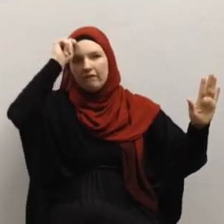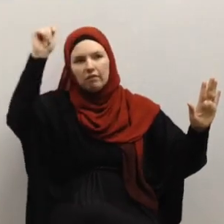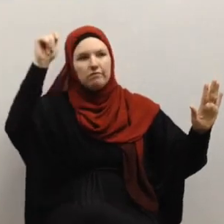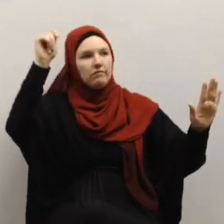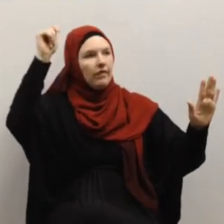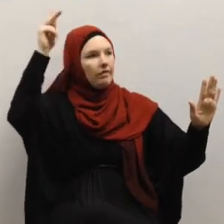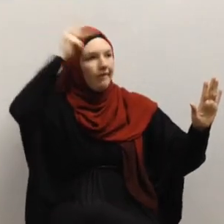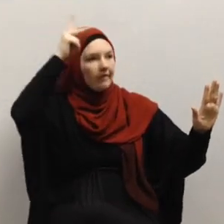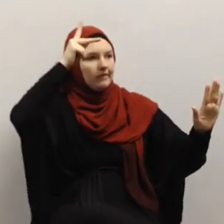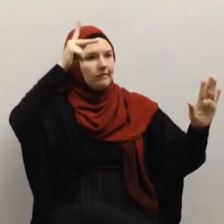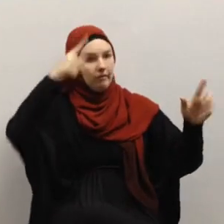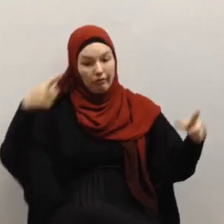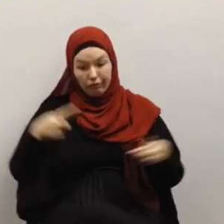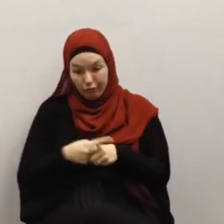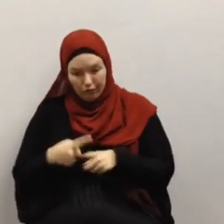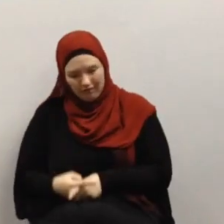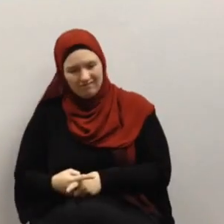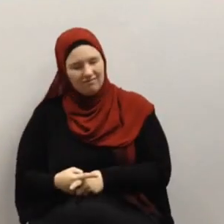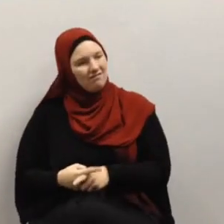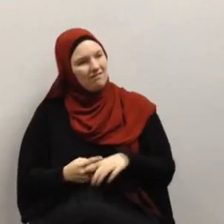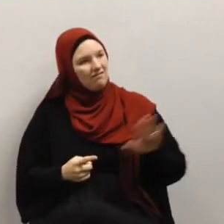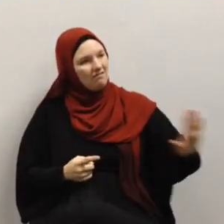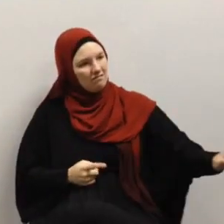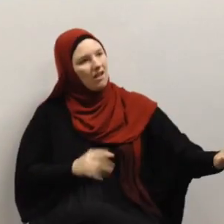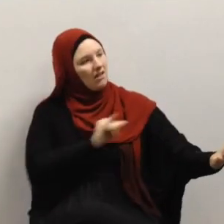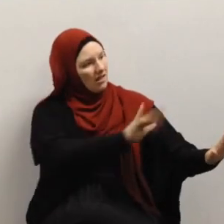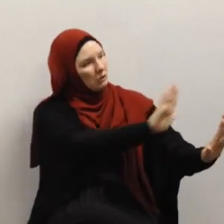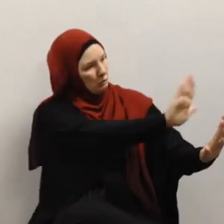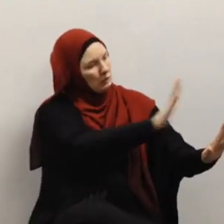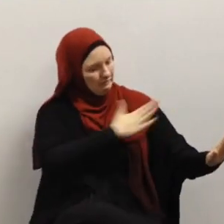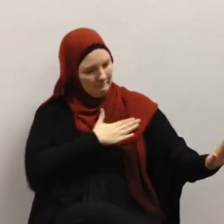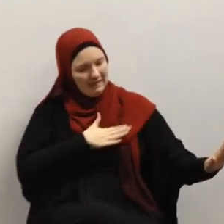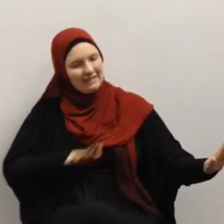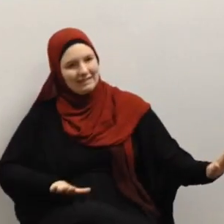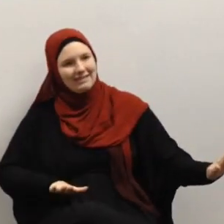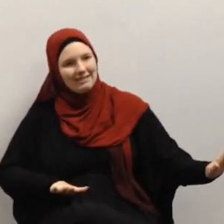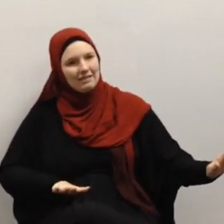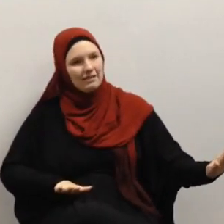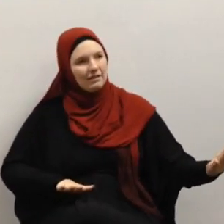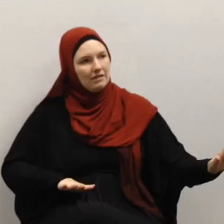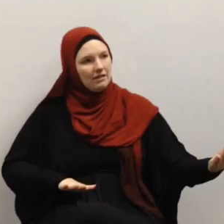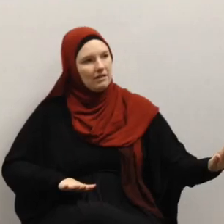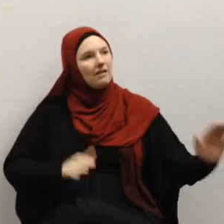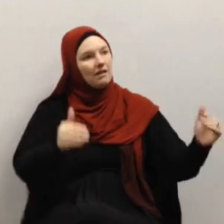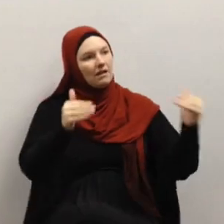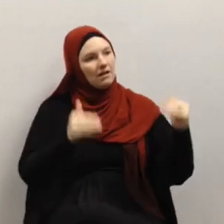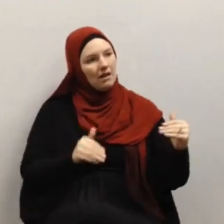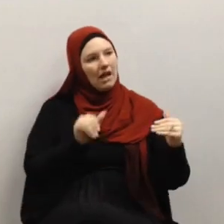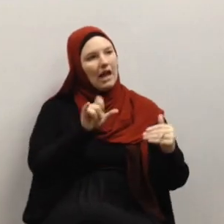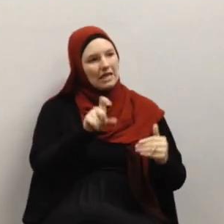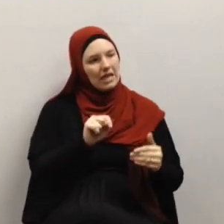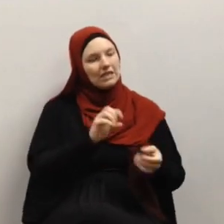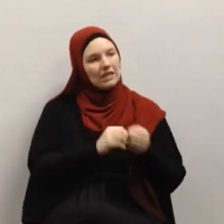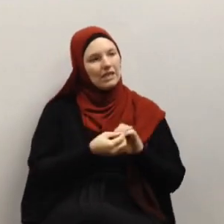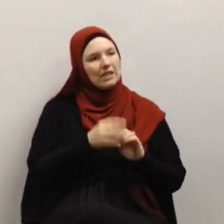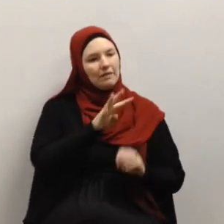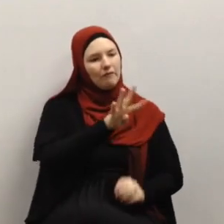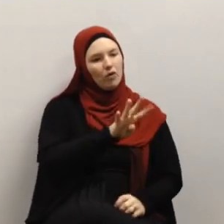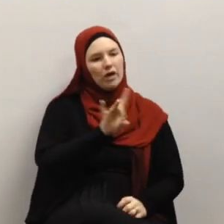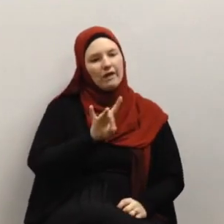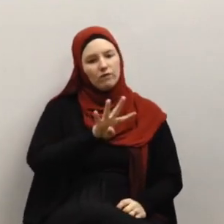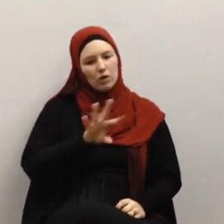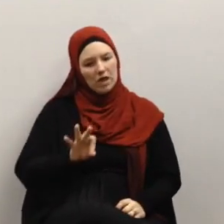reconfirming the same. وَأَنِحْكُمْ This is the following ayah. This is 48 and 49.